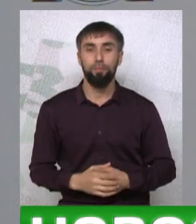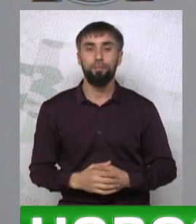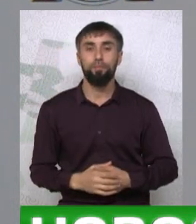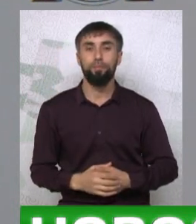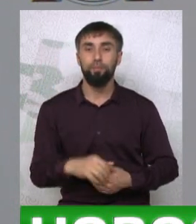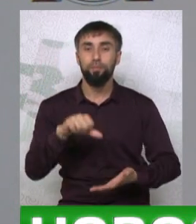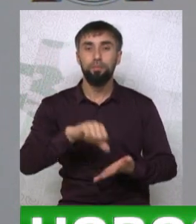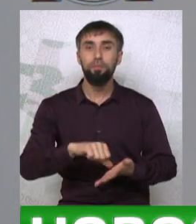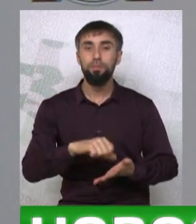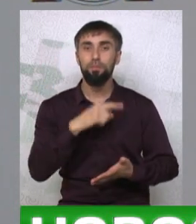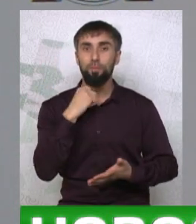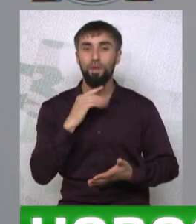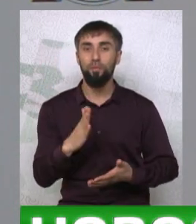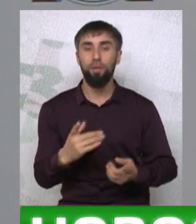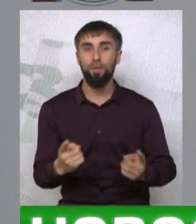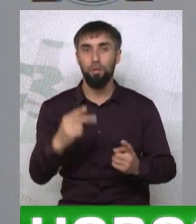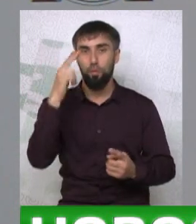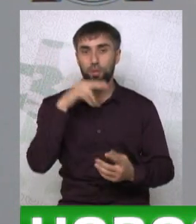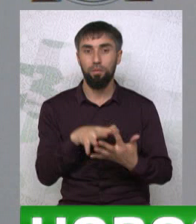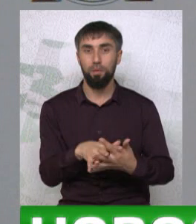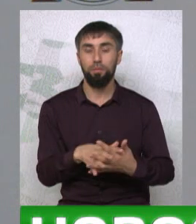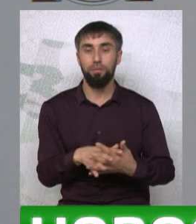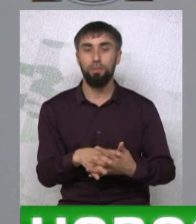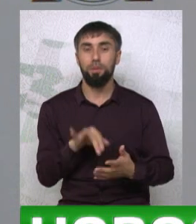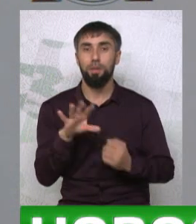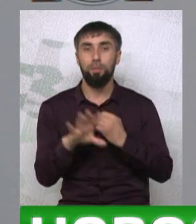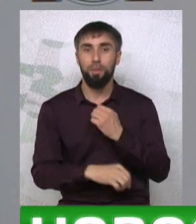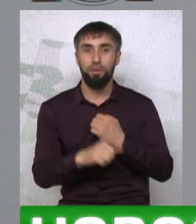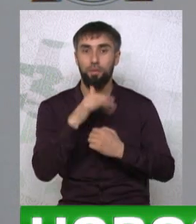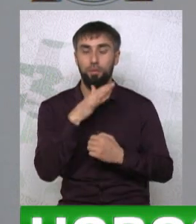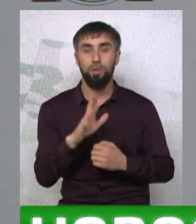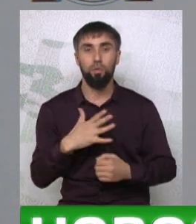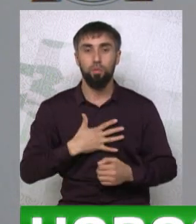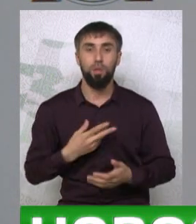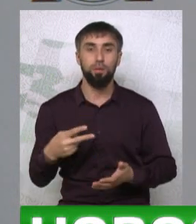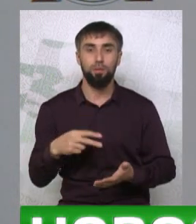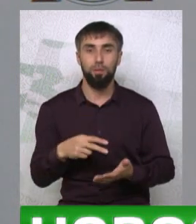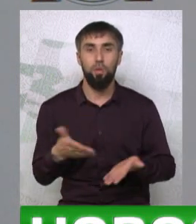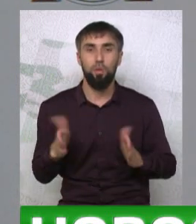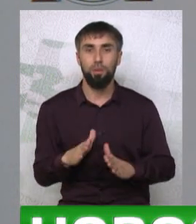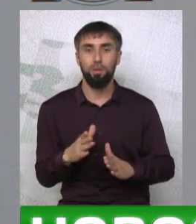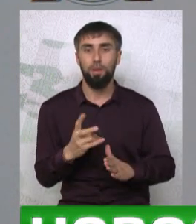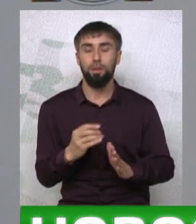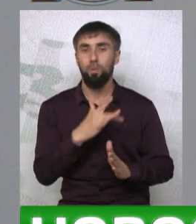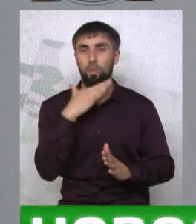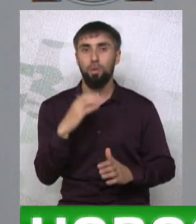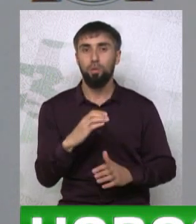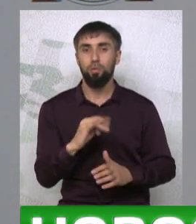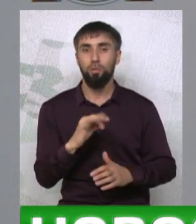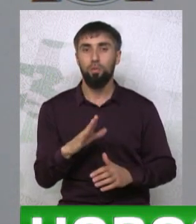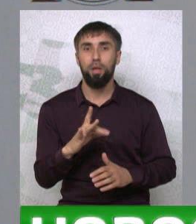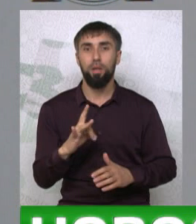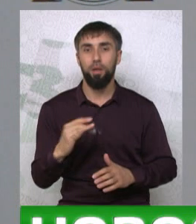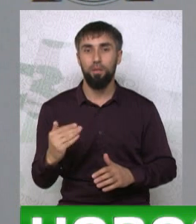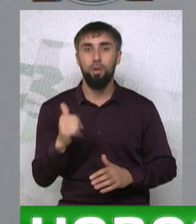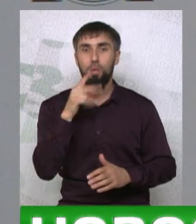участие Ингушетии в Великой Отечественной войне. Мы до последнего времени, к сожалению, оставались одним из немногих субъектов Российской